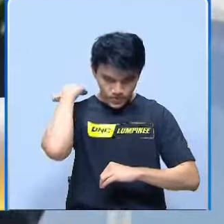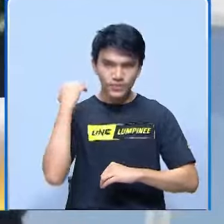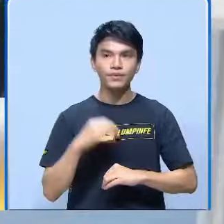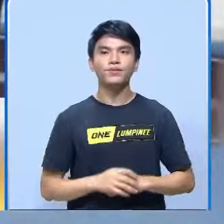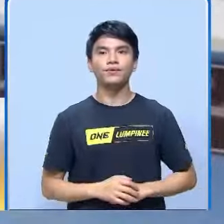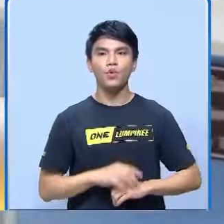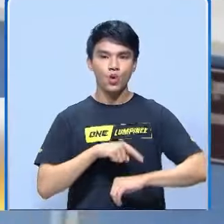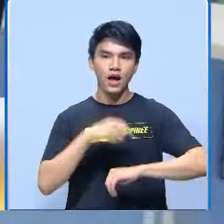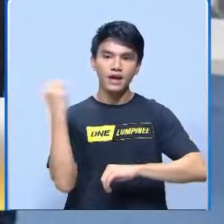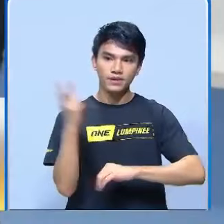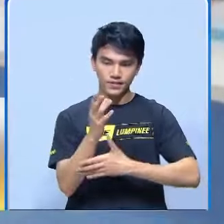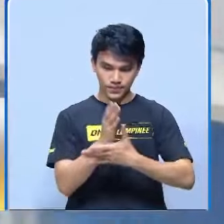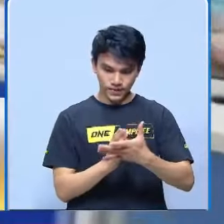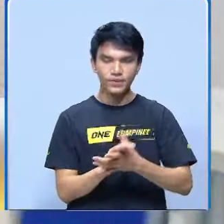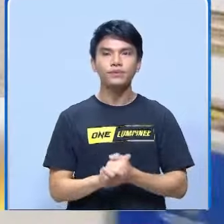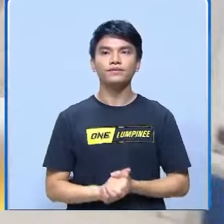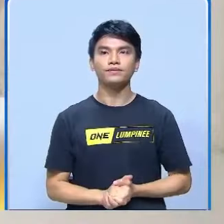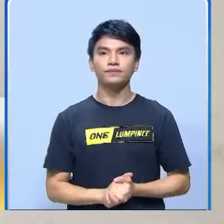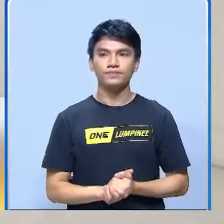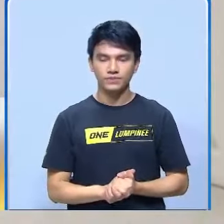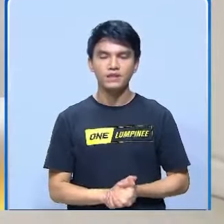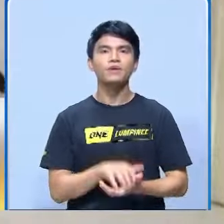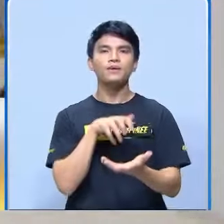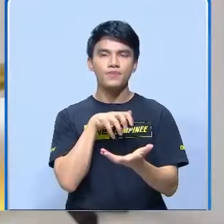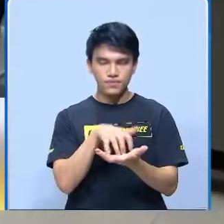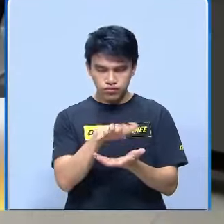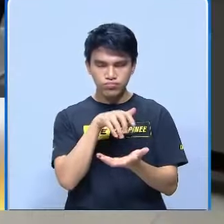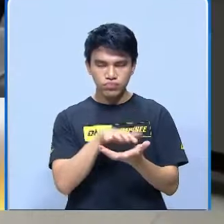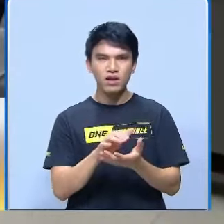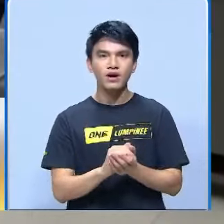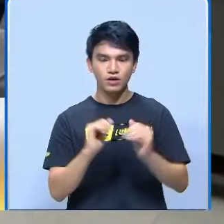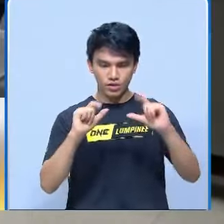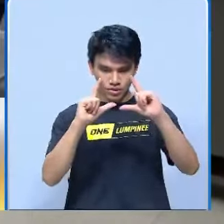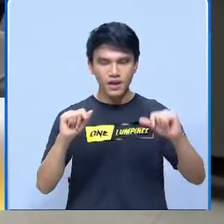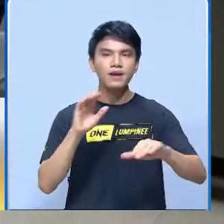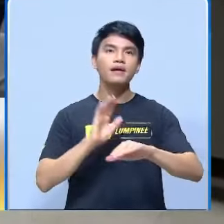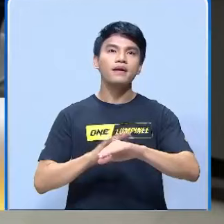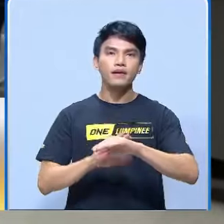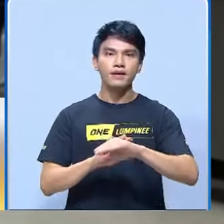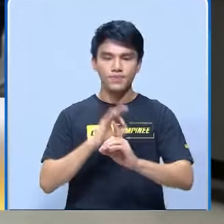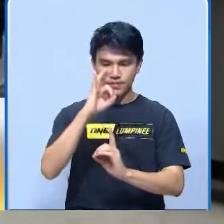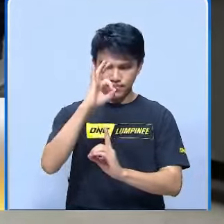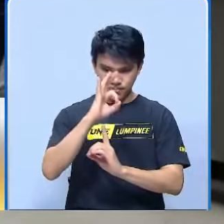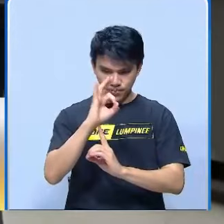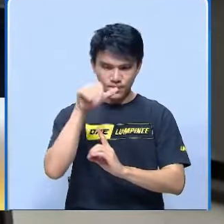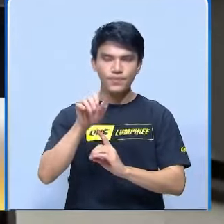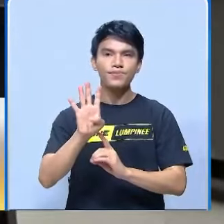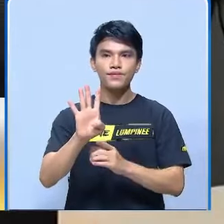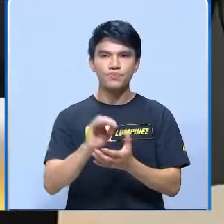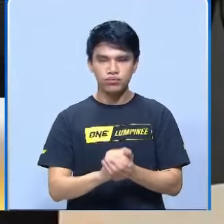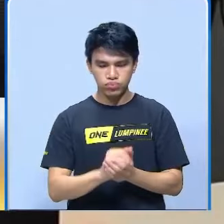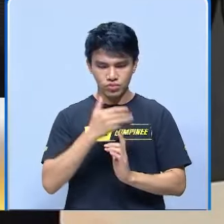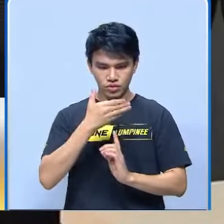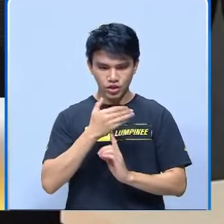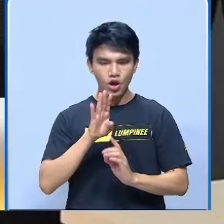ซึ่งเล่าให้ฟังแบบนี้นะคะว่าเขาเรียกแท็กซี่คันดังกล่าวมาจากป้ายรถเมย์ย่านพระราม4แถวๆซอยบ่